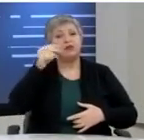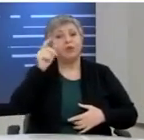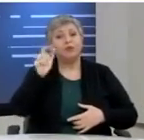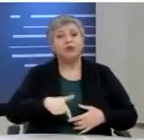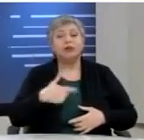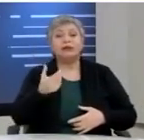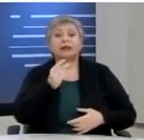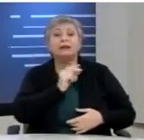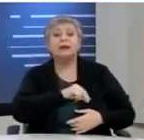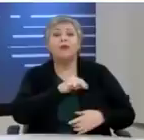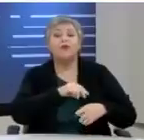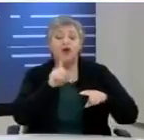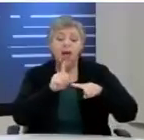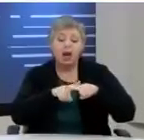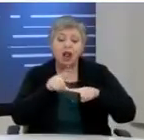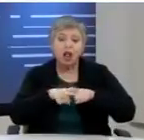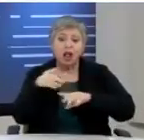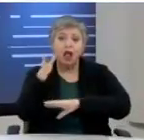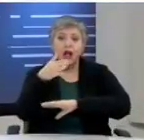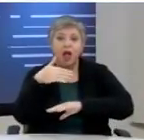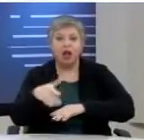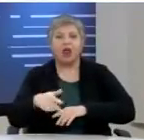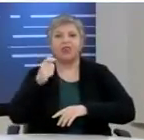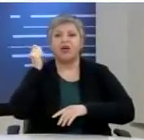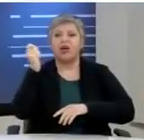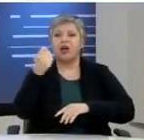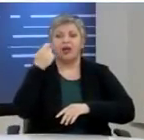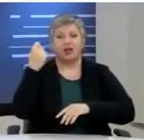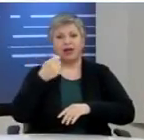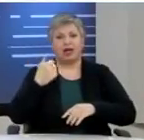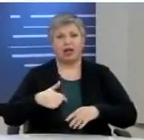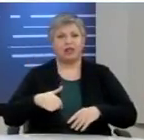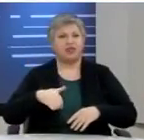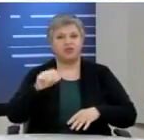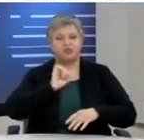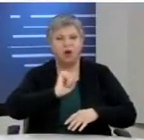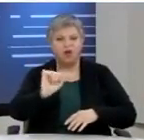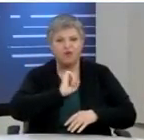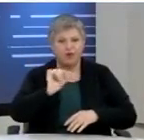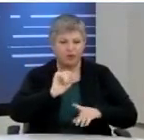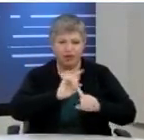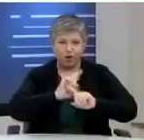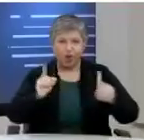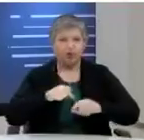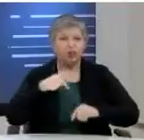για τη χώρα. Οι βουλευτές θα πράξουν το εθνικό τους καθήκον. Δεν θα τρομοκρατηθούν. Δεν θα τους